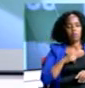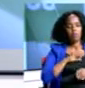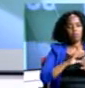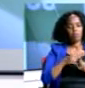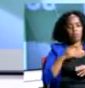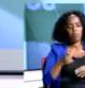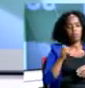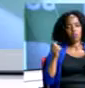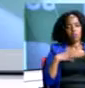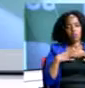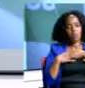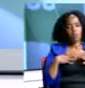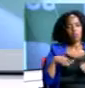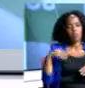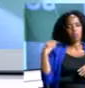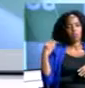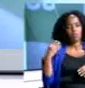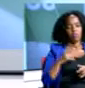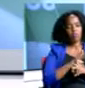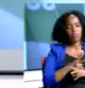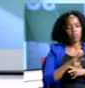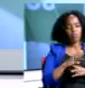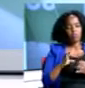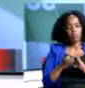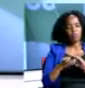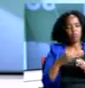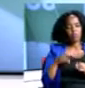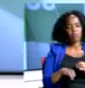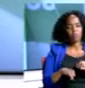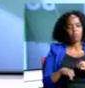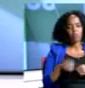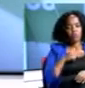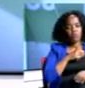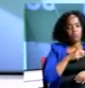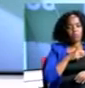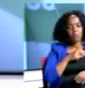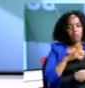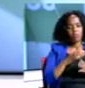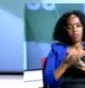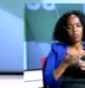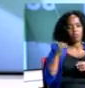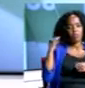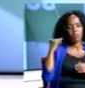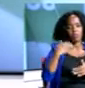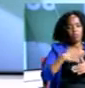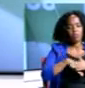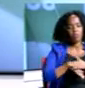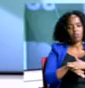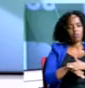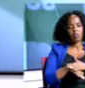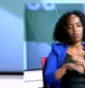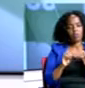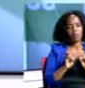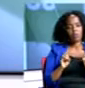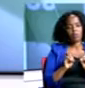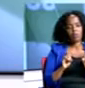is dagan nanis hali sae gaten tauren daw kab. So that wan injir kej ink amisenu kabwetu. Awak